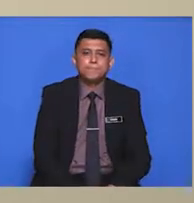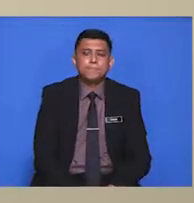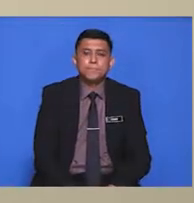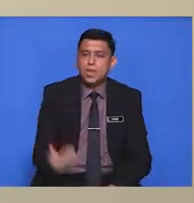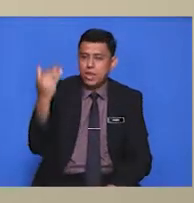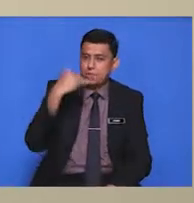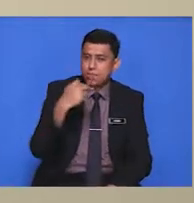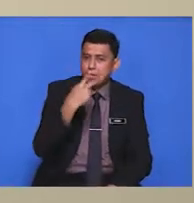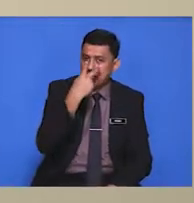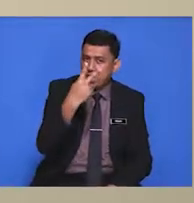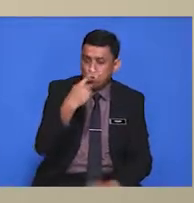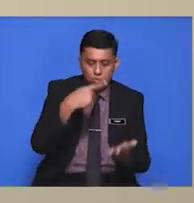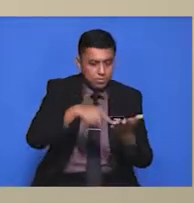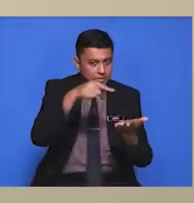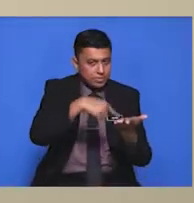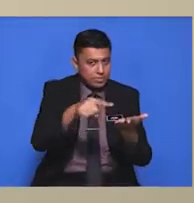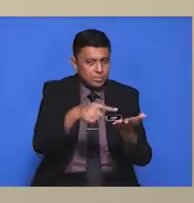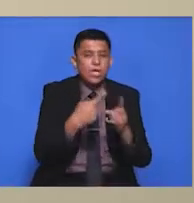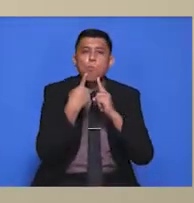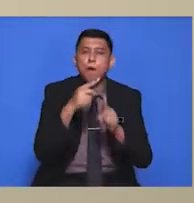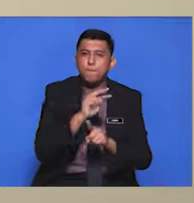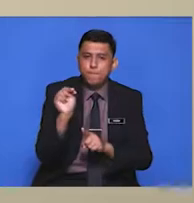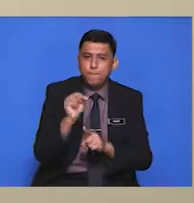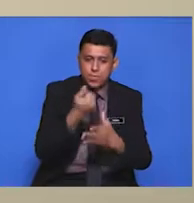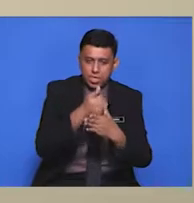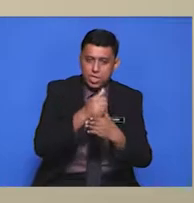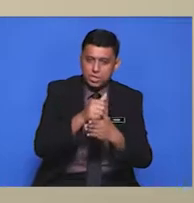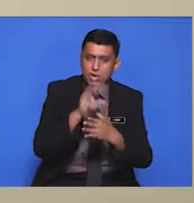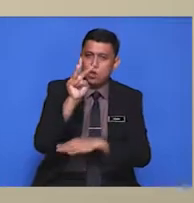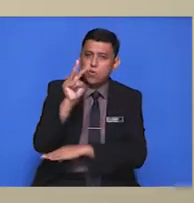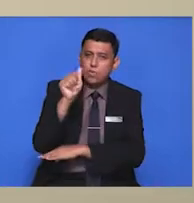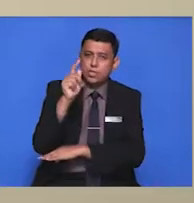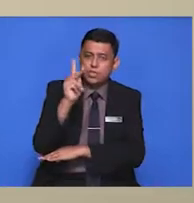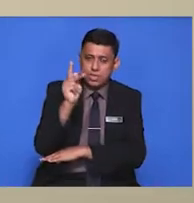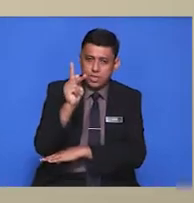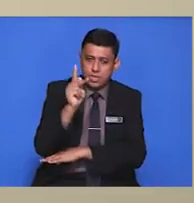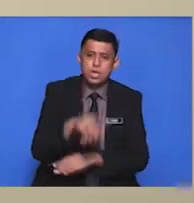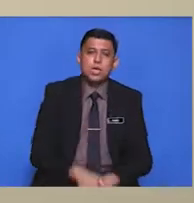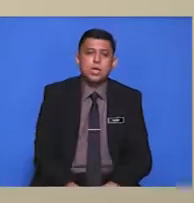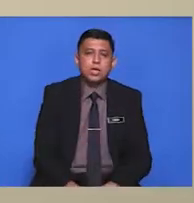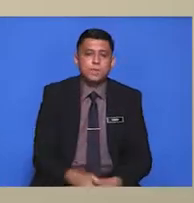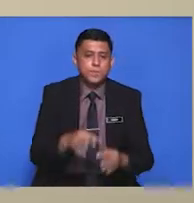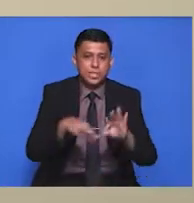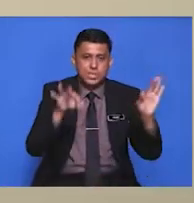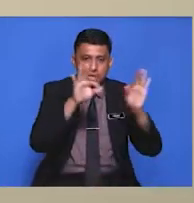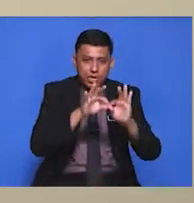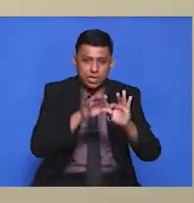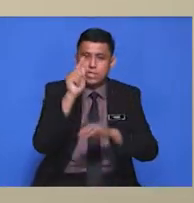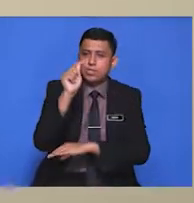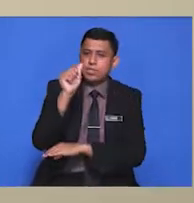Ayuh kita sama-sama menyemak jawapan. Antara watak penting yang terlibat dalam cerpen ini ialah